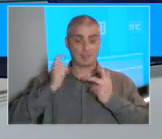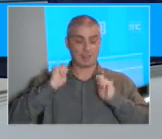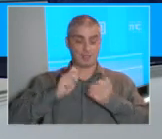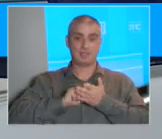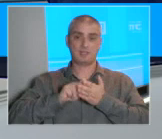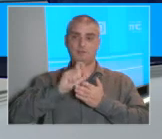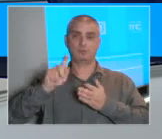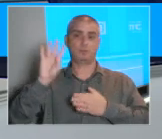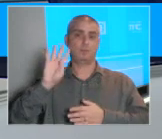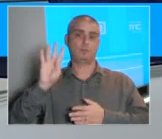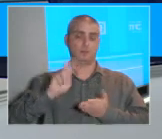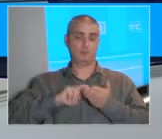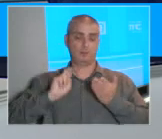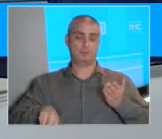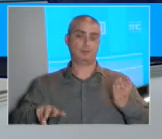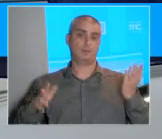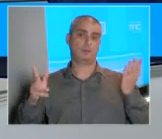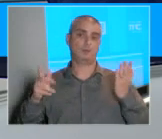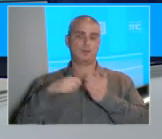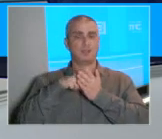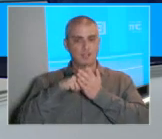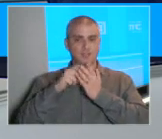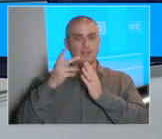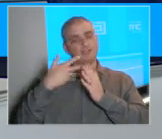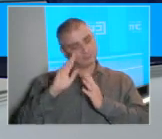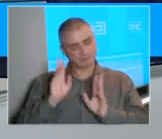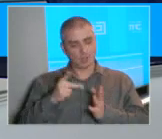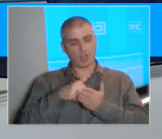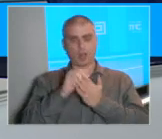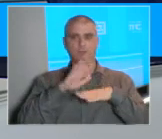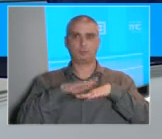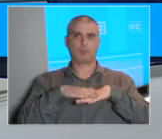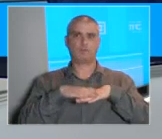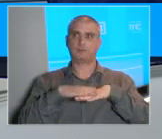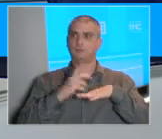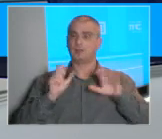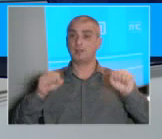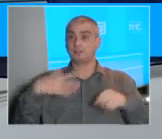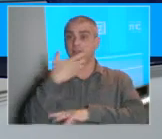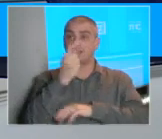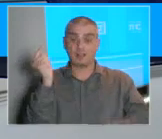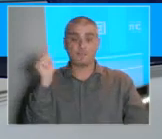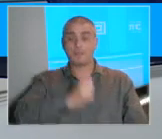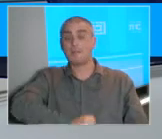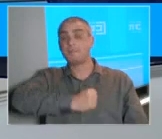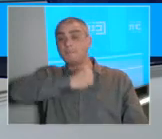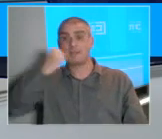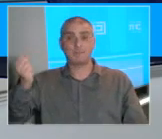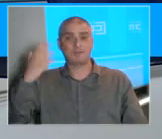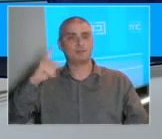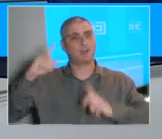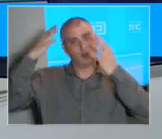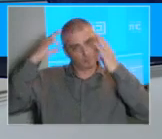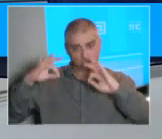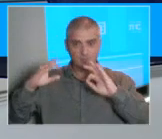כתב אישום, אז נתניהו יתפטר, הוא תיקן את עצמו, יצא לנבצרות. אז הנה, נשיא המדינה שמגיע מימין, ואמור להיות